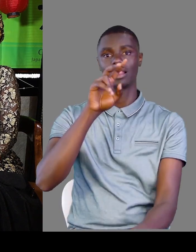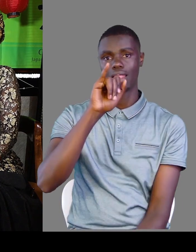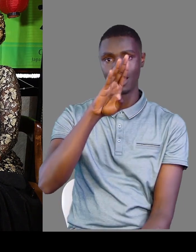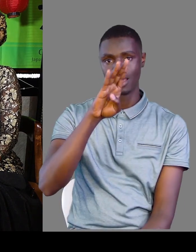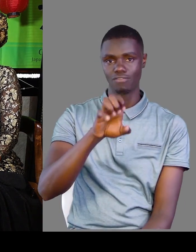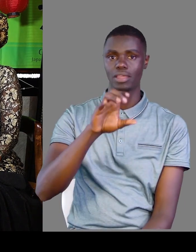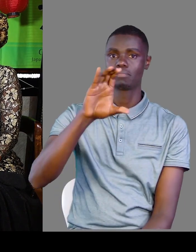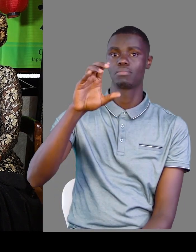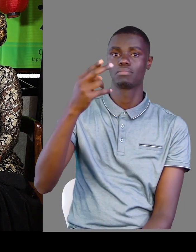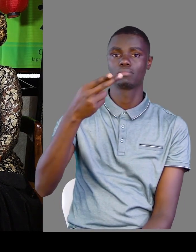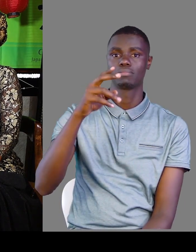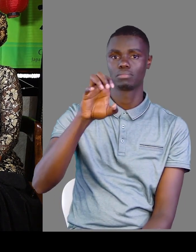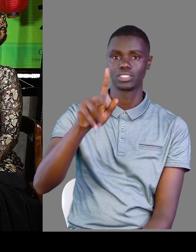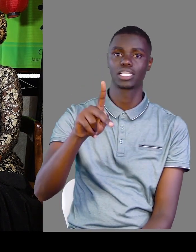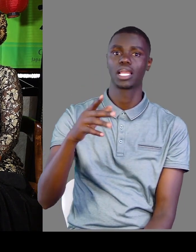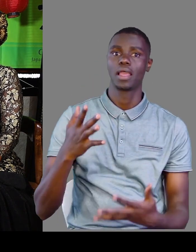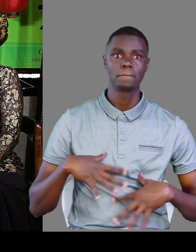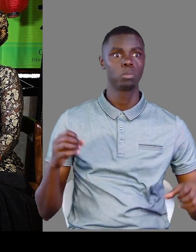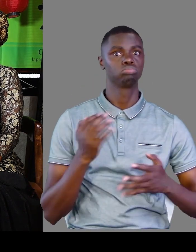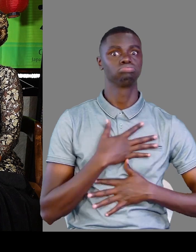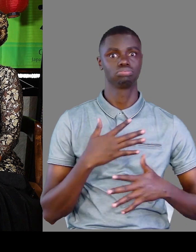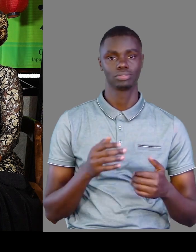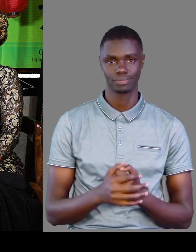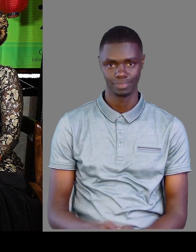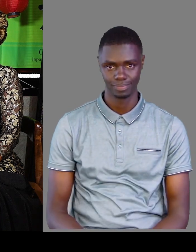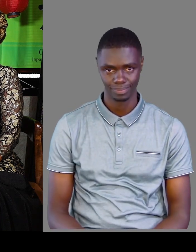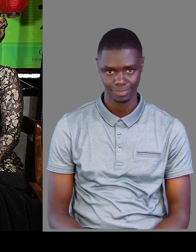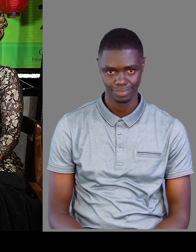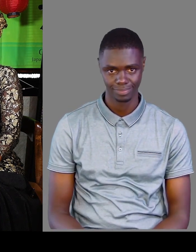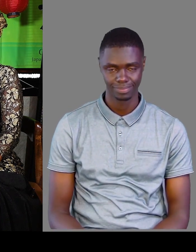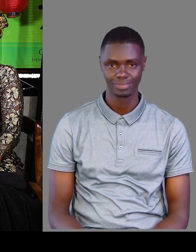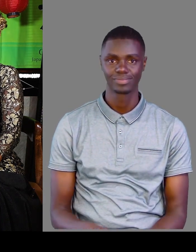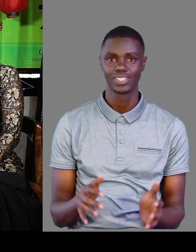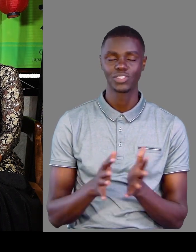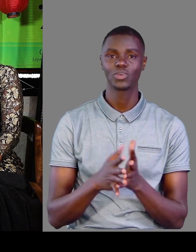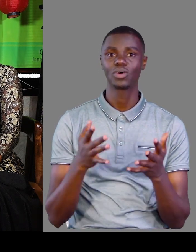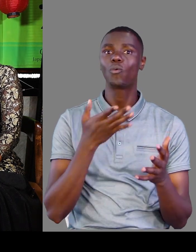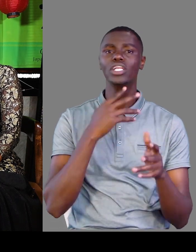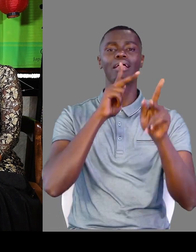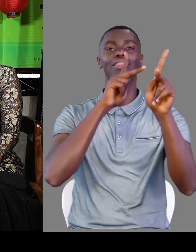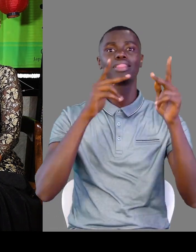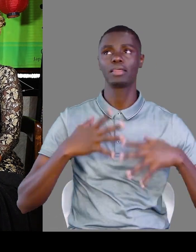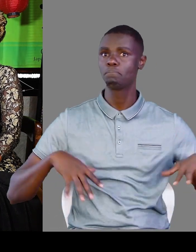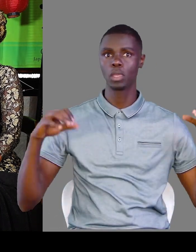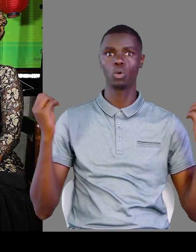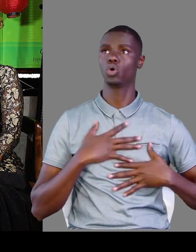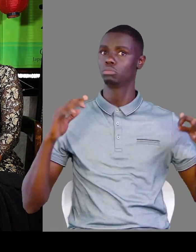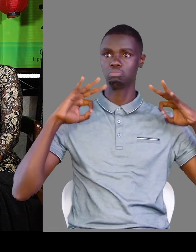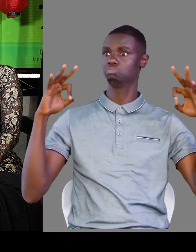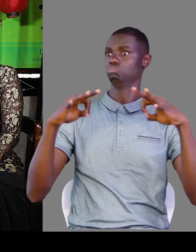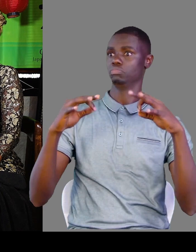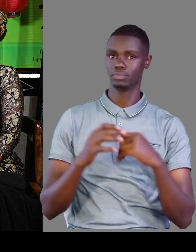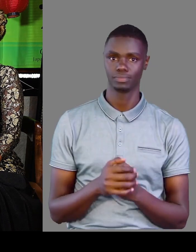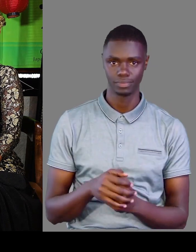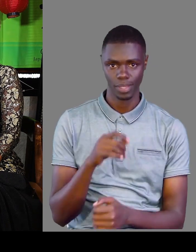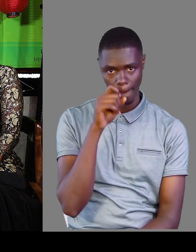day. Nimeenjoy, nimejibamba, nikaonja inaitwa matcha, sushi. Oji na ilikuwa first time yake kuonja